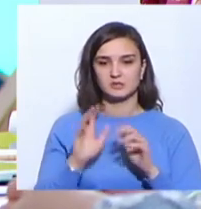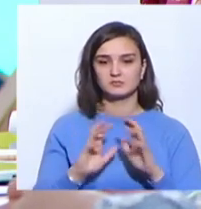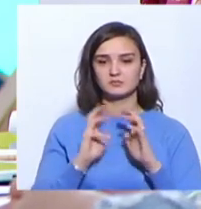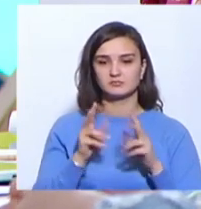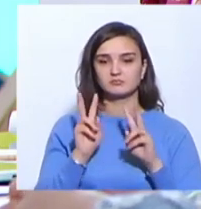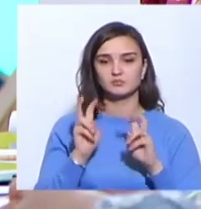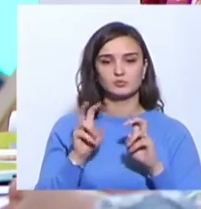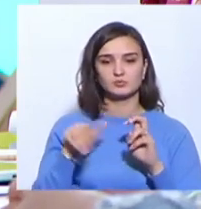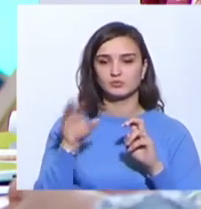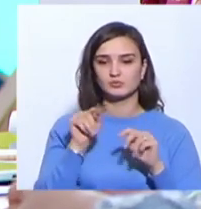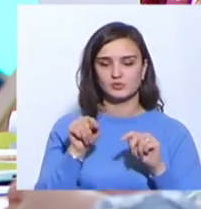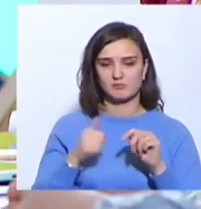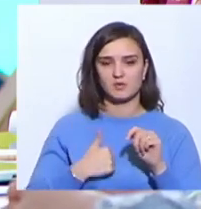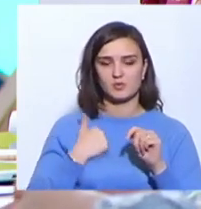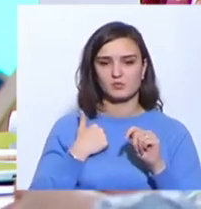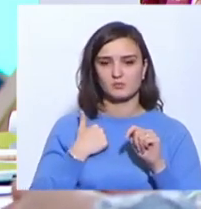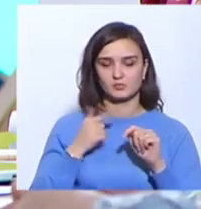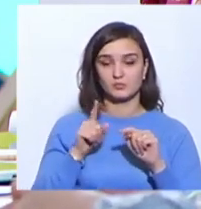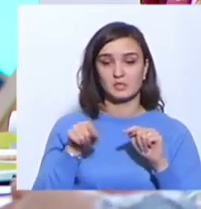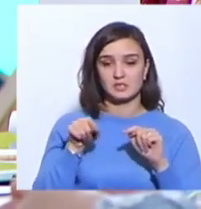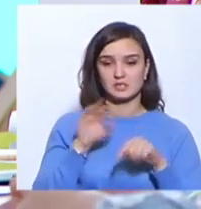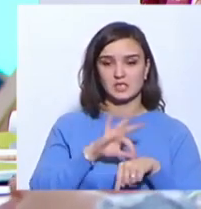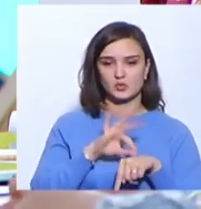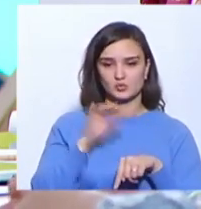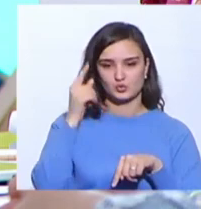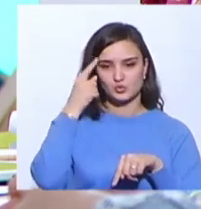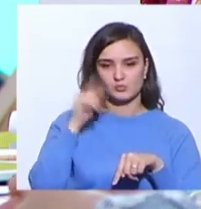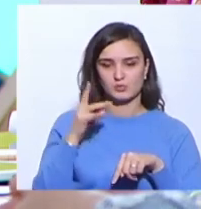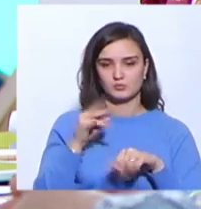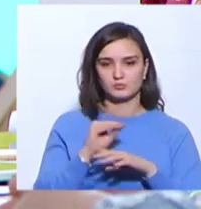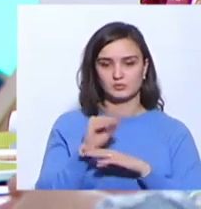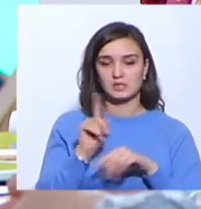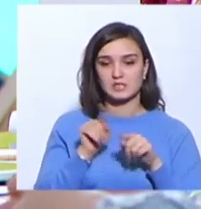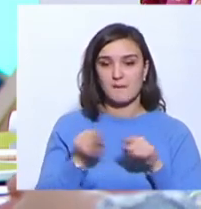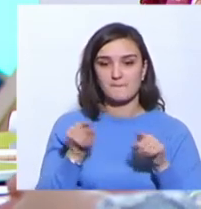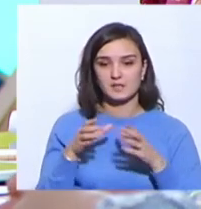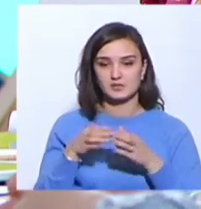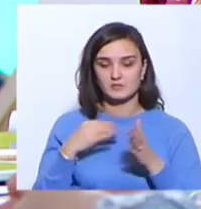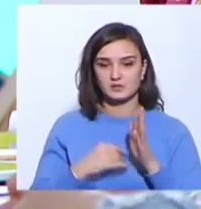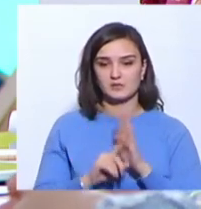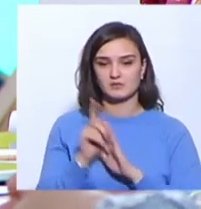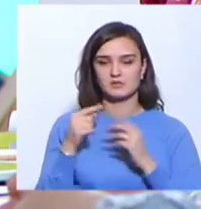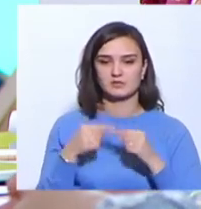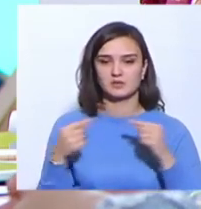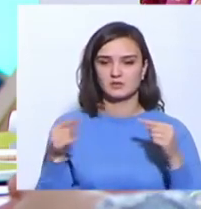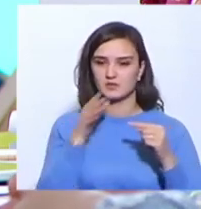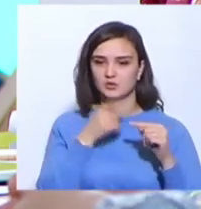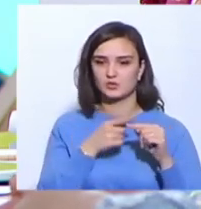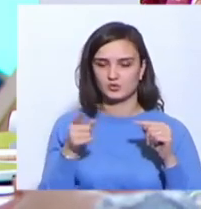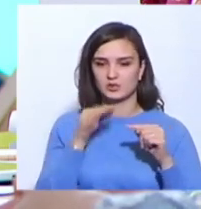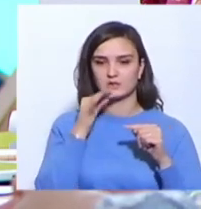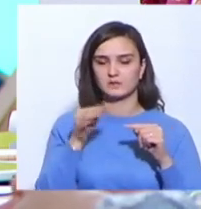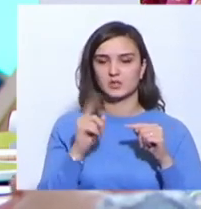იმას, რომ სოფლიოში ამაღლდეს ცნობადობა ამ დიაგნოზის, ხოლო კამპანია, რომელიც ჩვენ წამოვიწყეთ, სხვადასხვა ეტაპზე